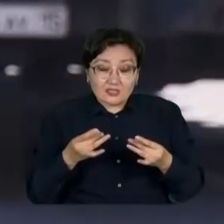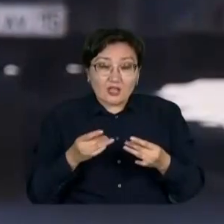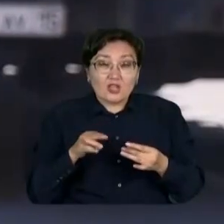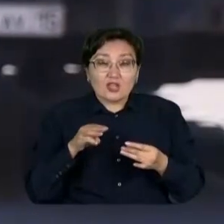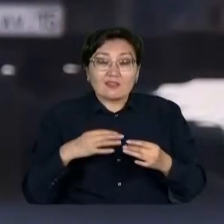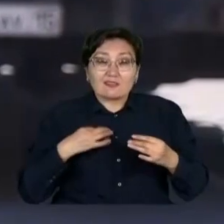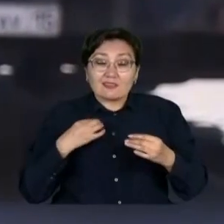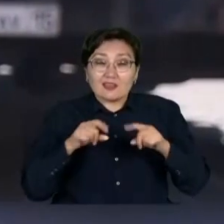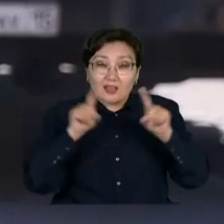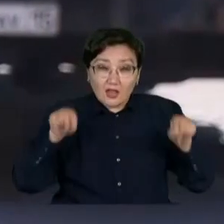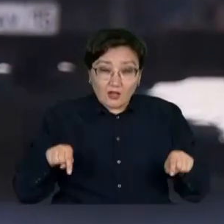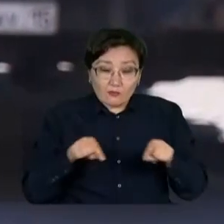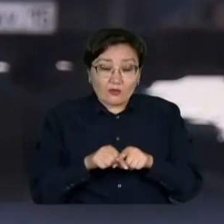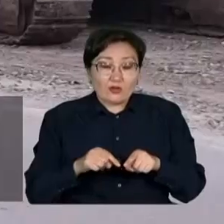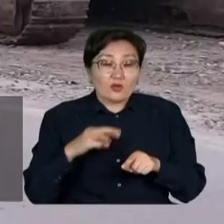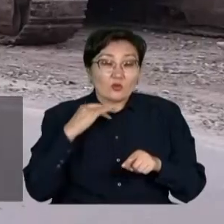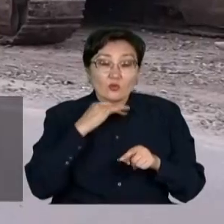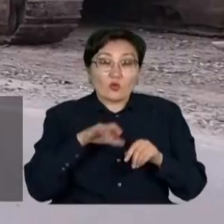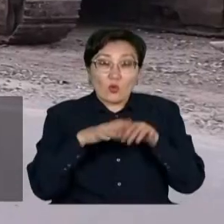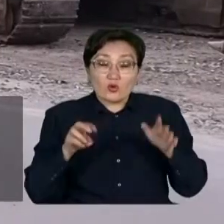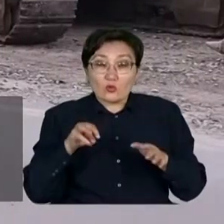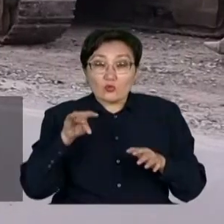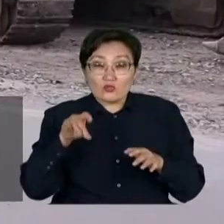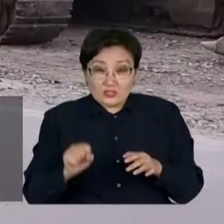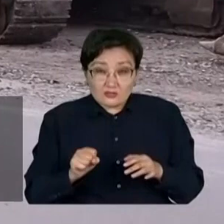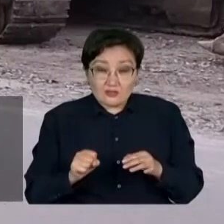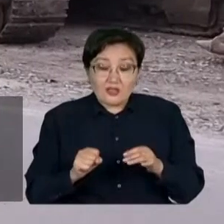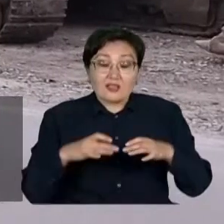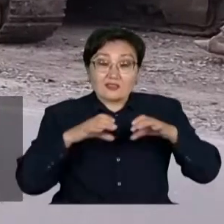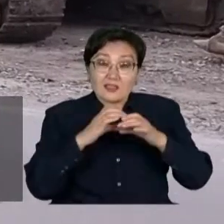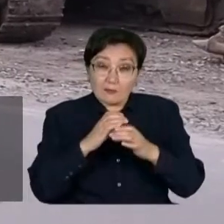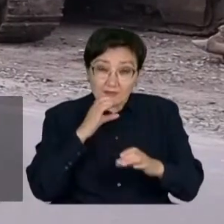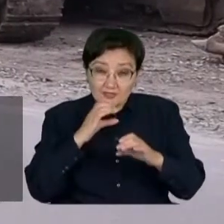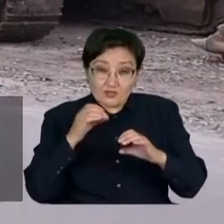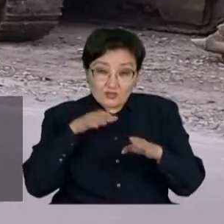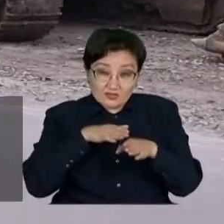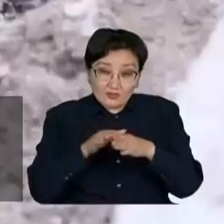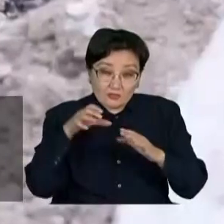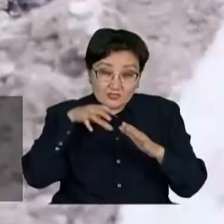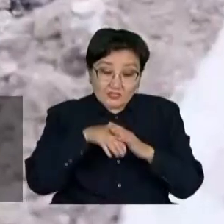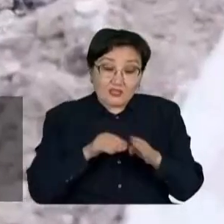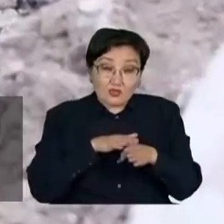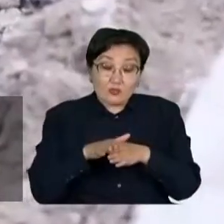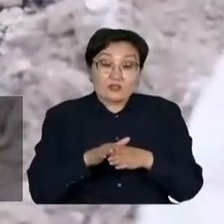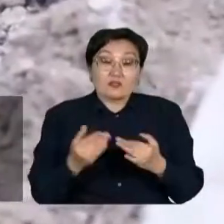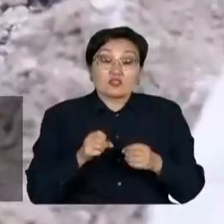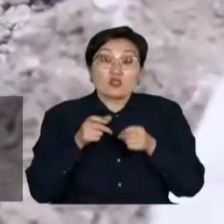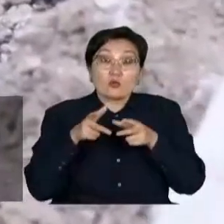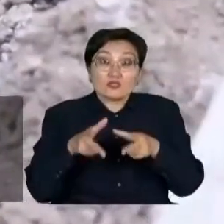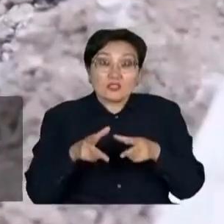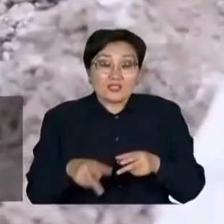тряпок, горы мусора бытового. Специалисты просят жителей внимательно следить за тем, что они